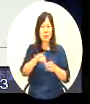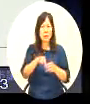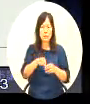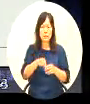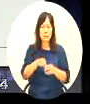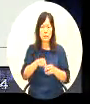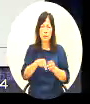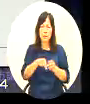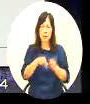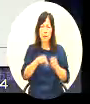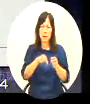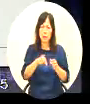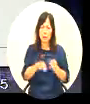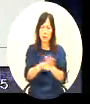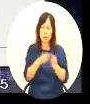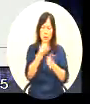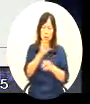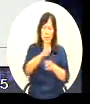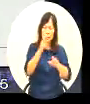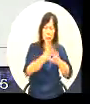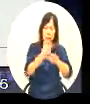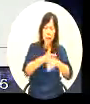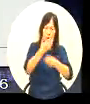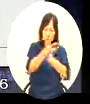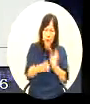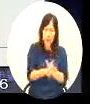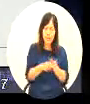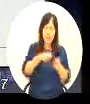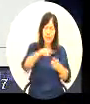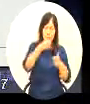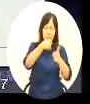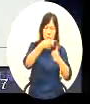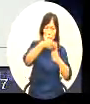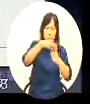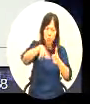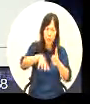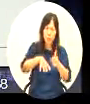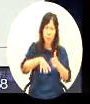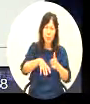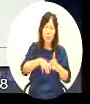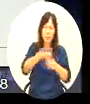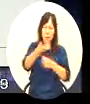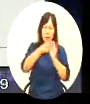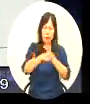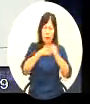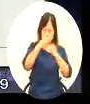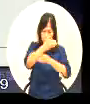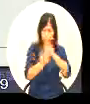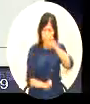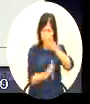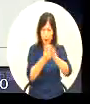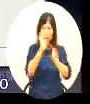们的这个艺才班已经到了教育部所给我们的这个上